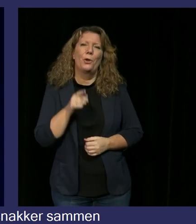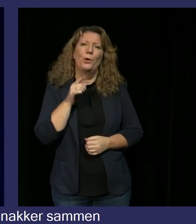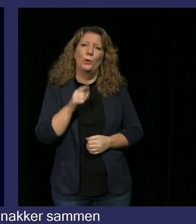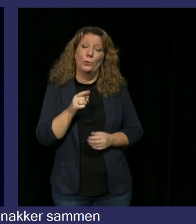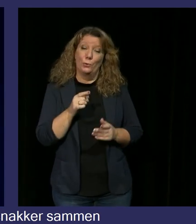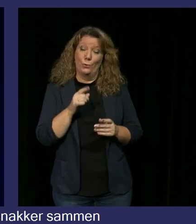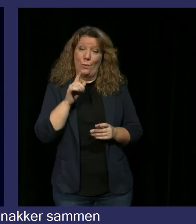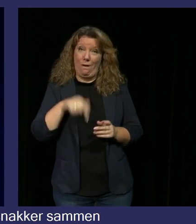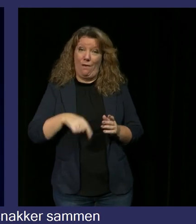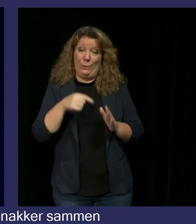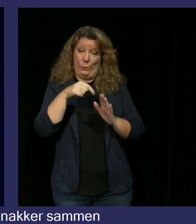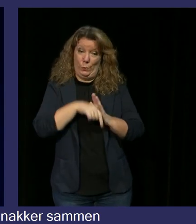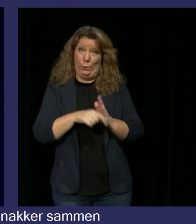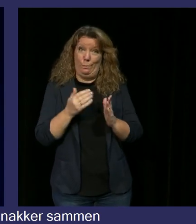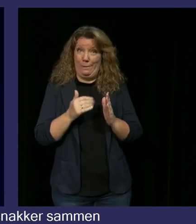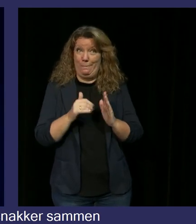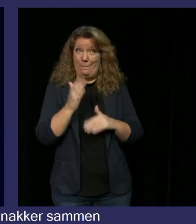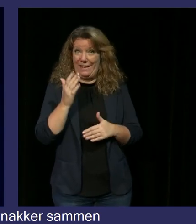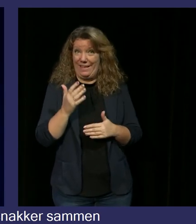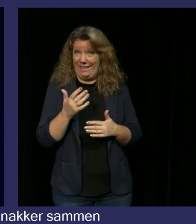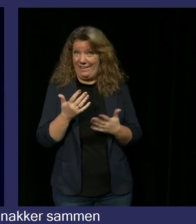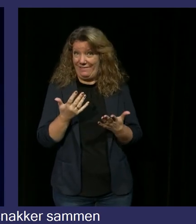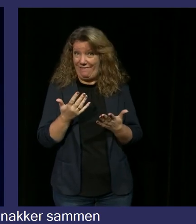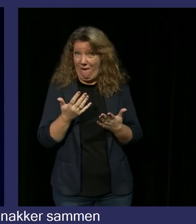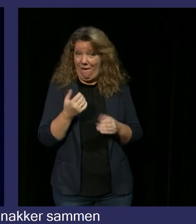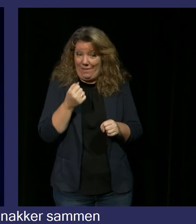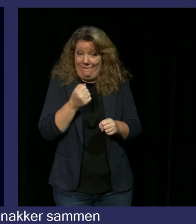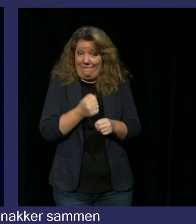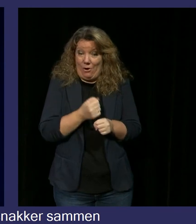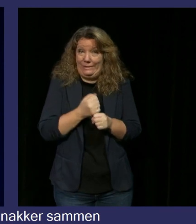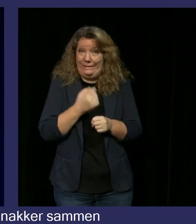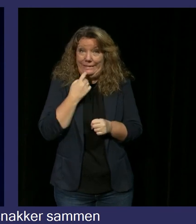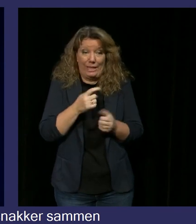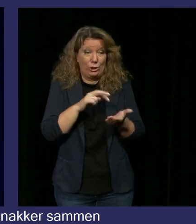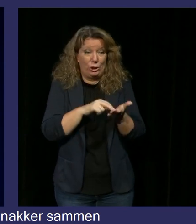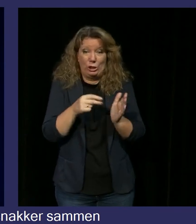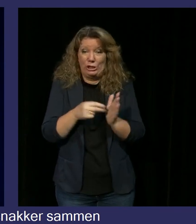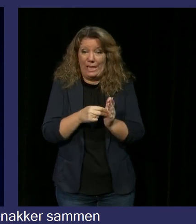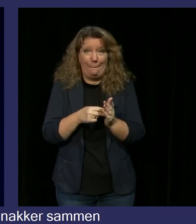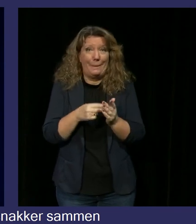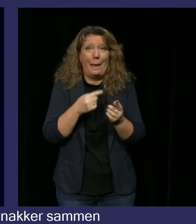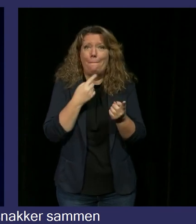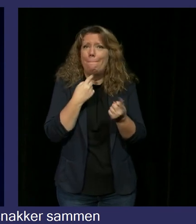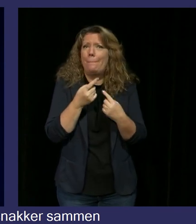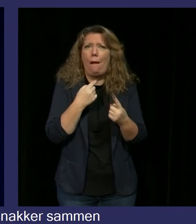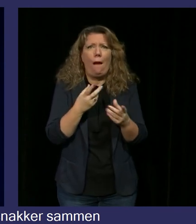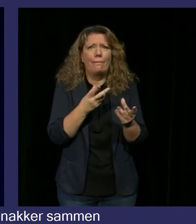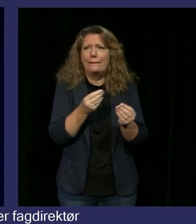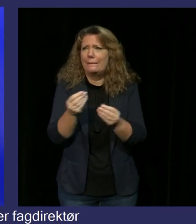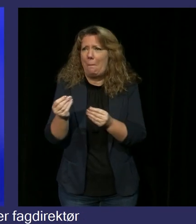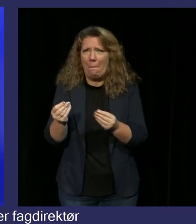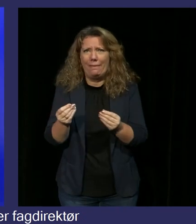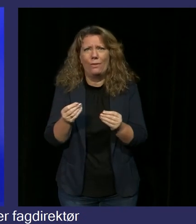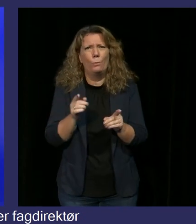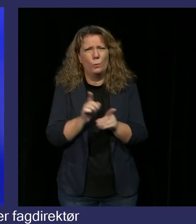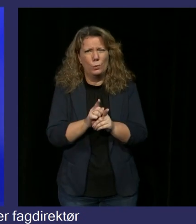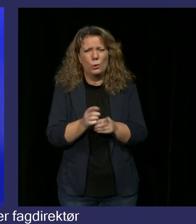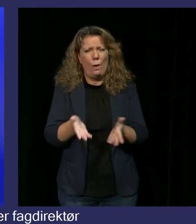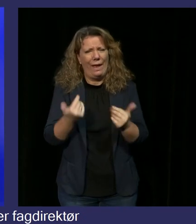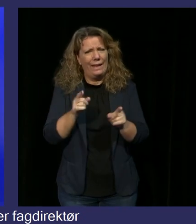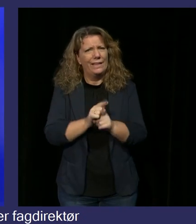det faktisk vil si at systemene ikke snakker sammen om noe så enkelt som det som skal til for å skrive et brev. Takk